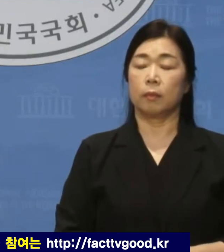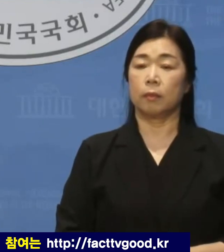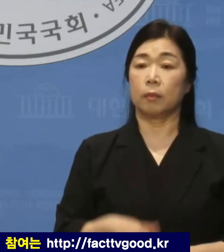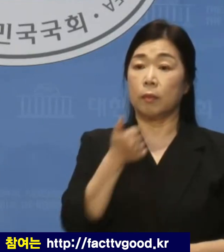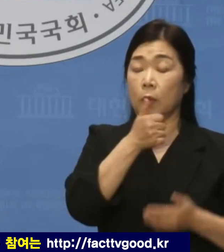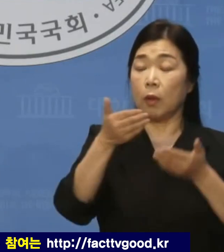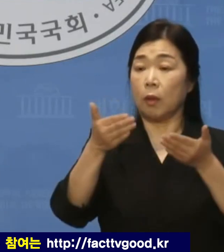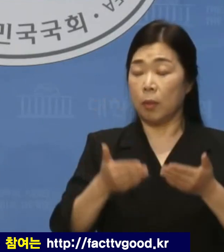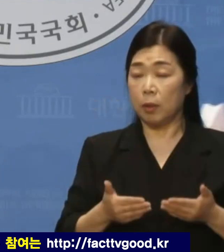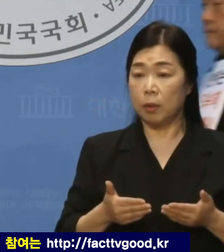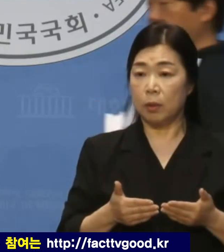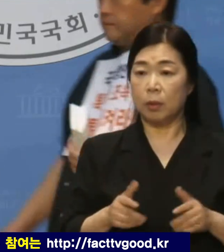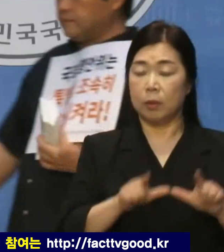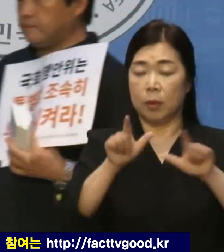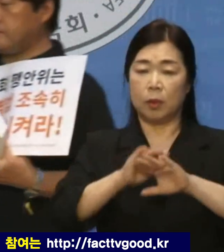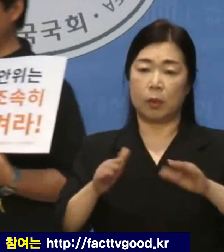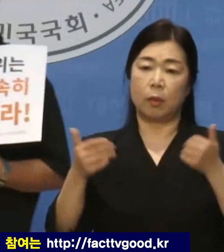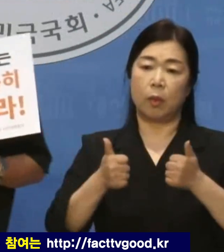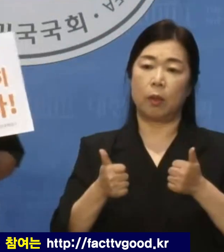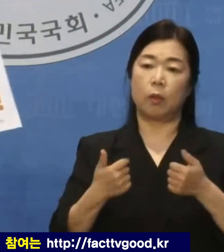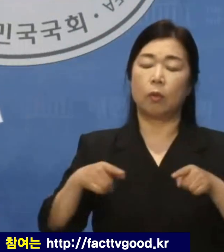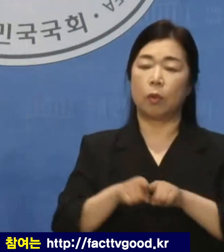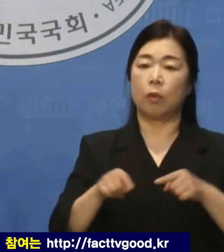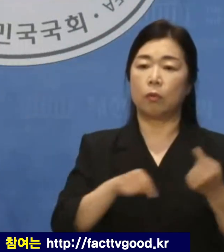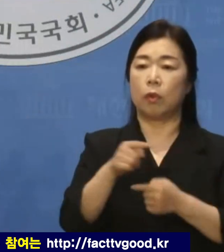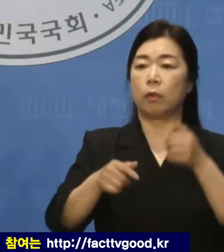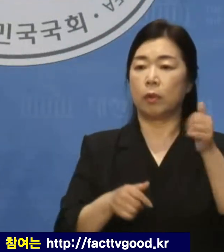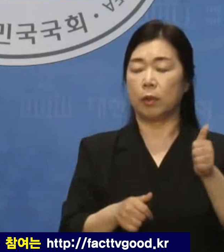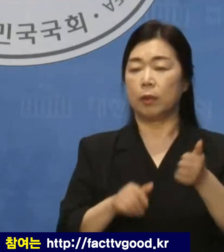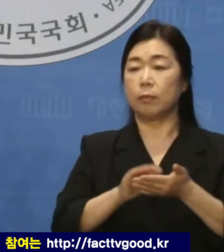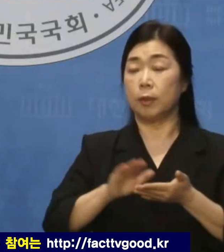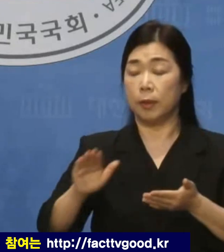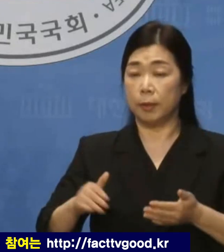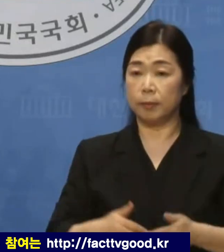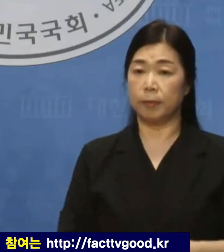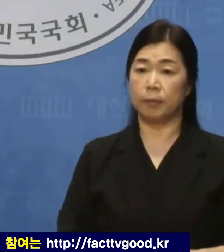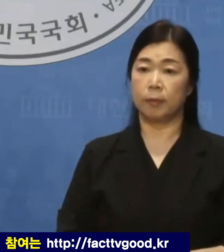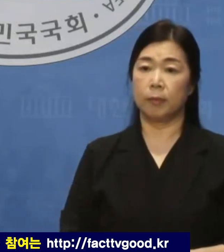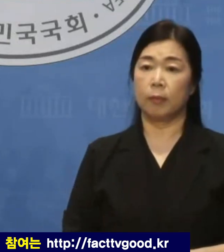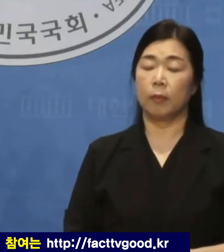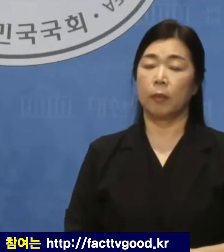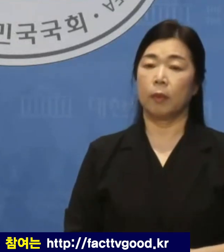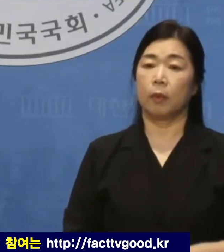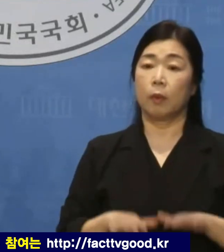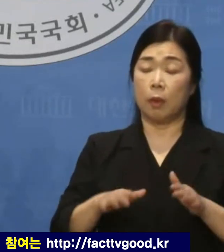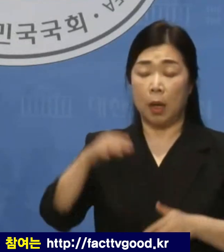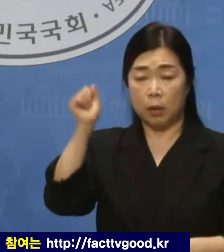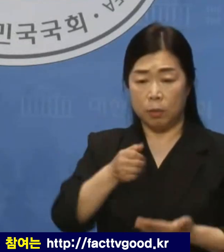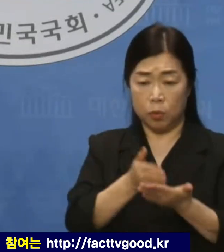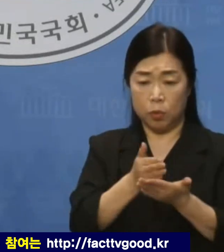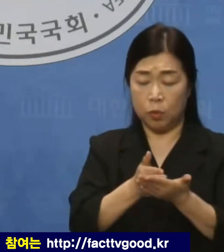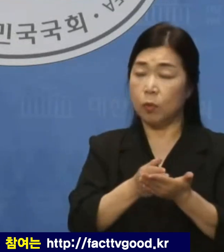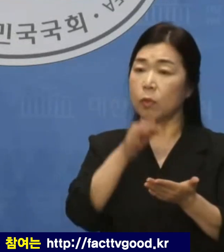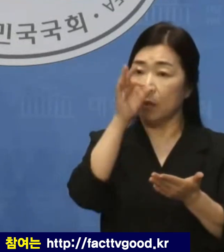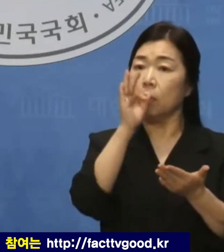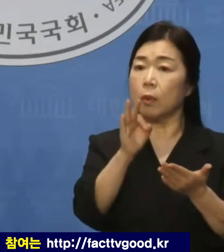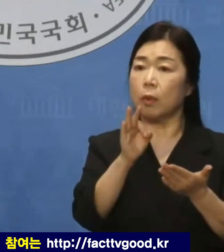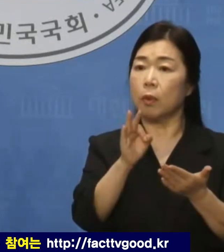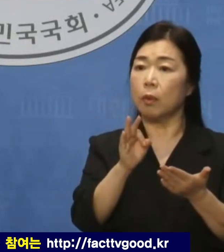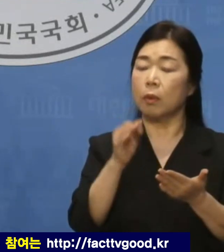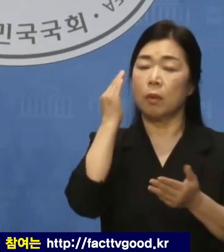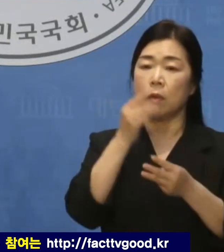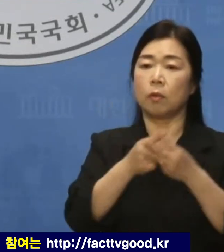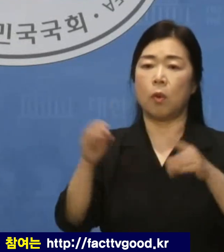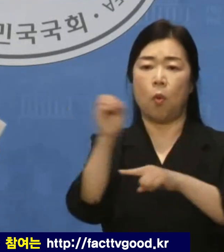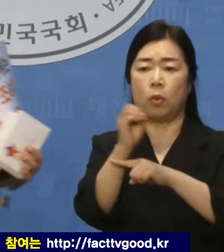네, 소개받은 시민대책회의 공동운영위원장 참여연대 이지연입니다. 저는 오늘 아침 뉴스에서